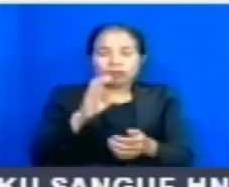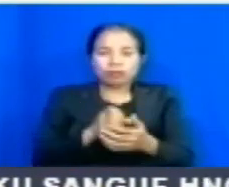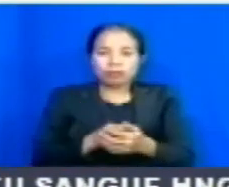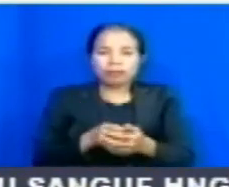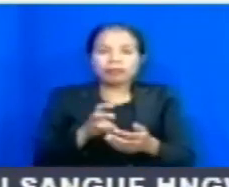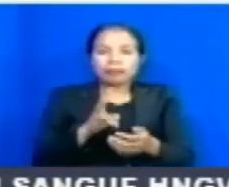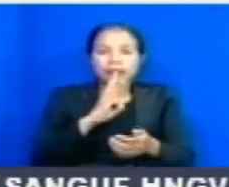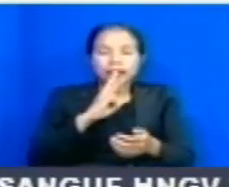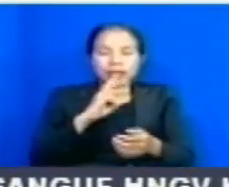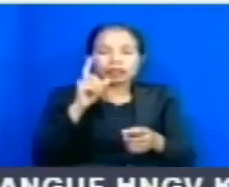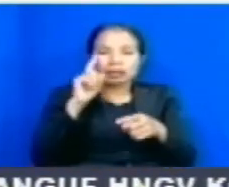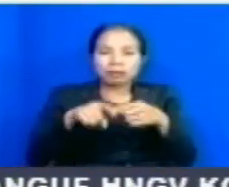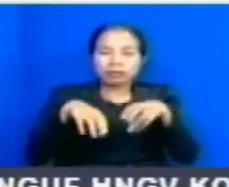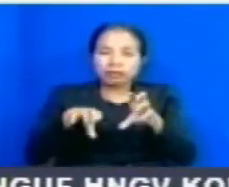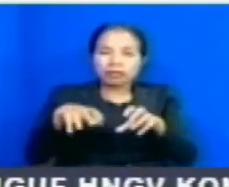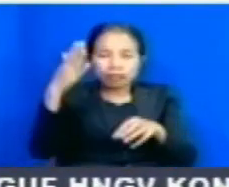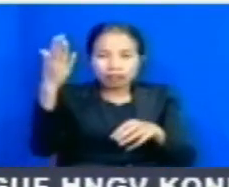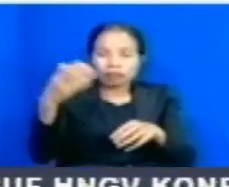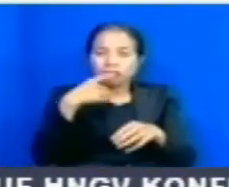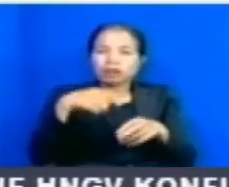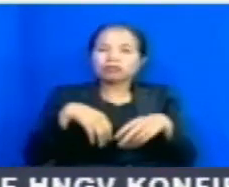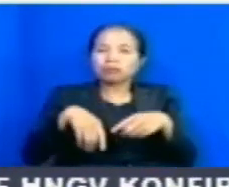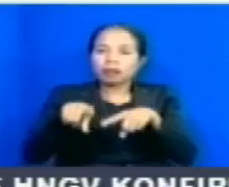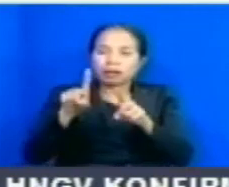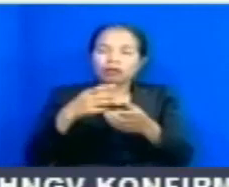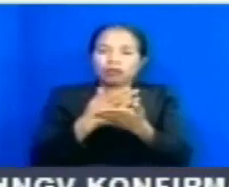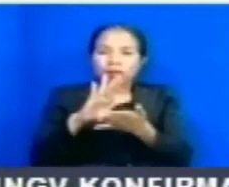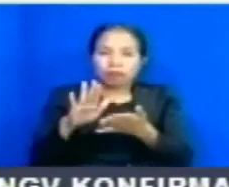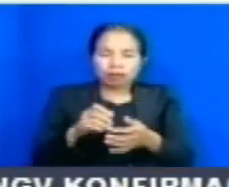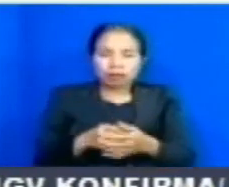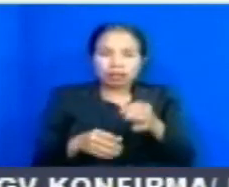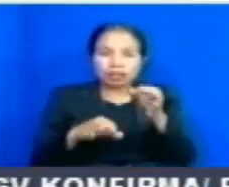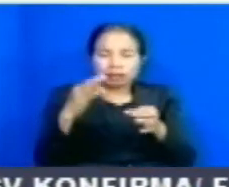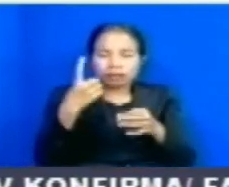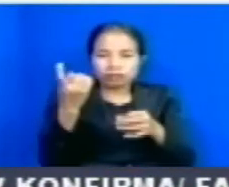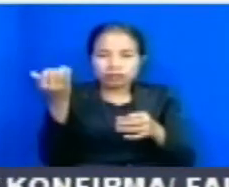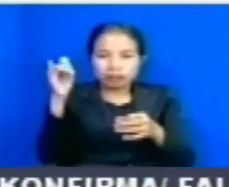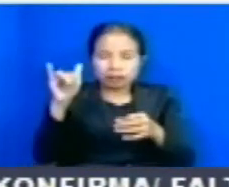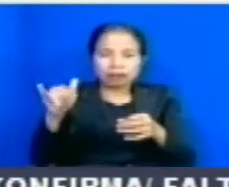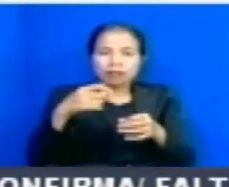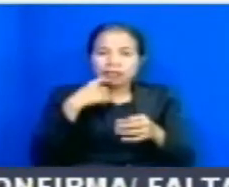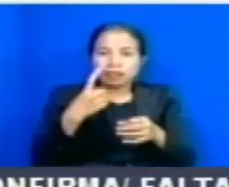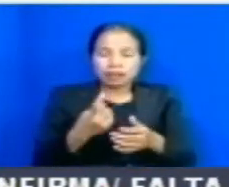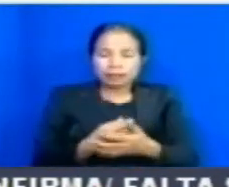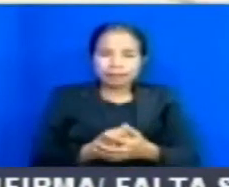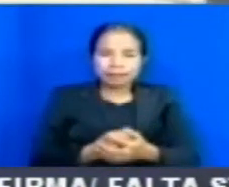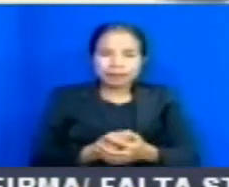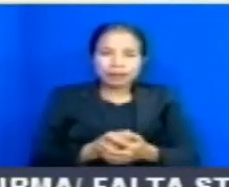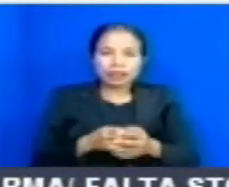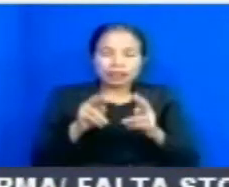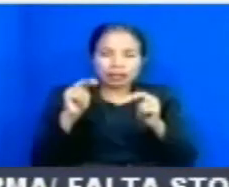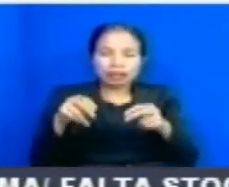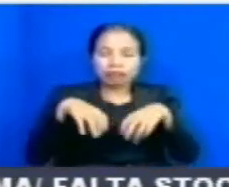ba iha Laran ba, sekar fan Laran ba sema tamba sada. Ita dala barak mo sirmai sirjan, tingi